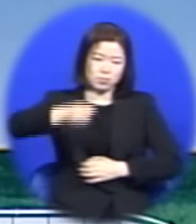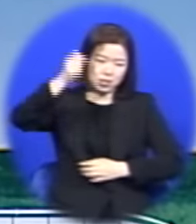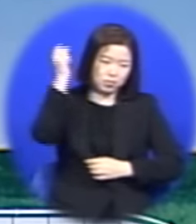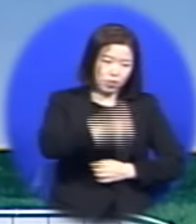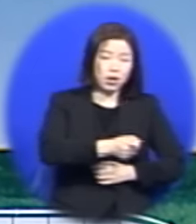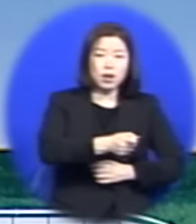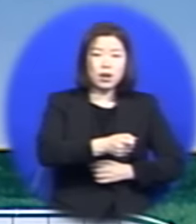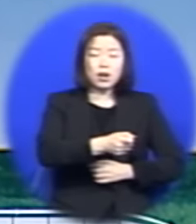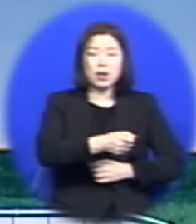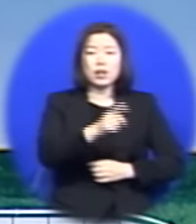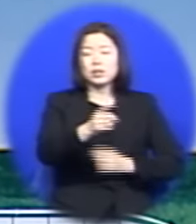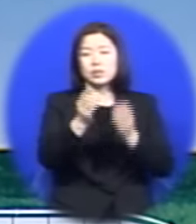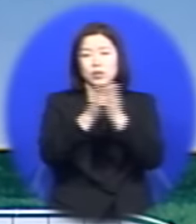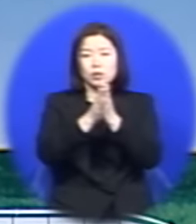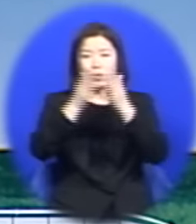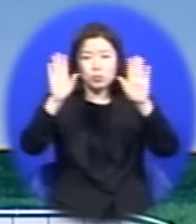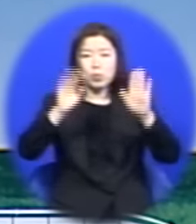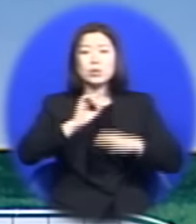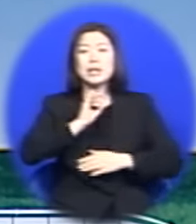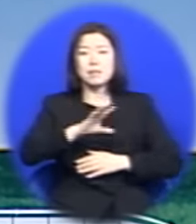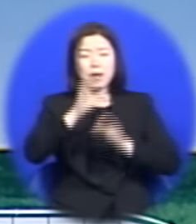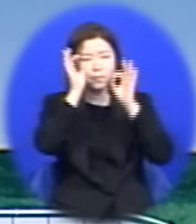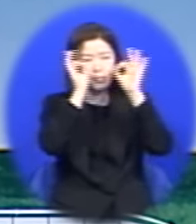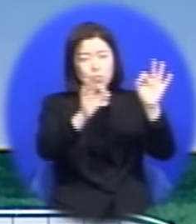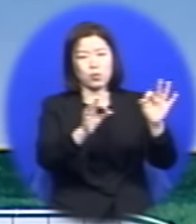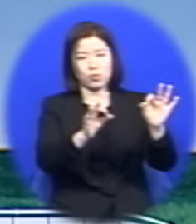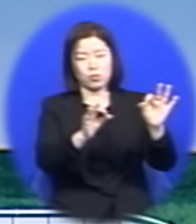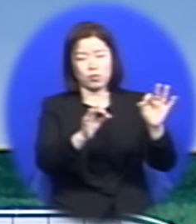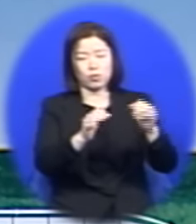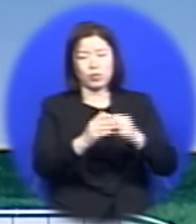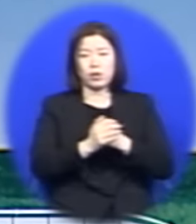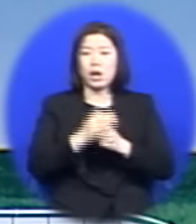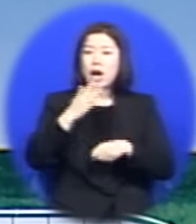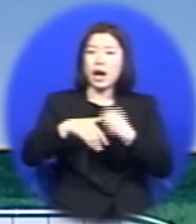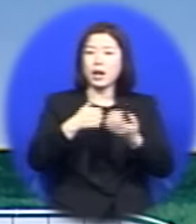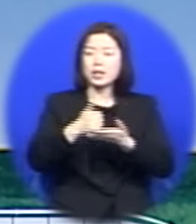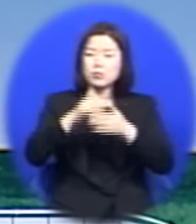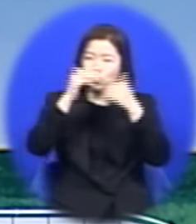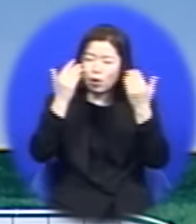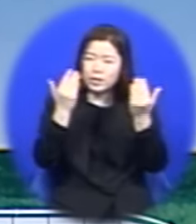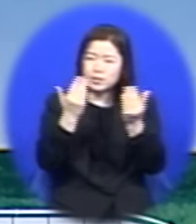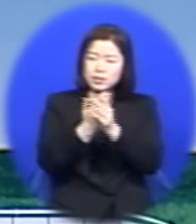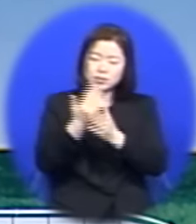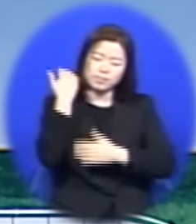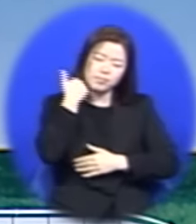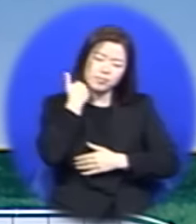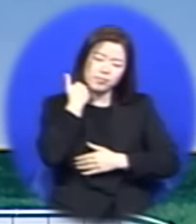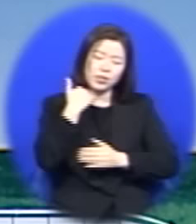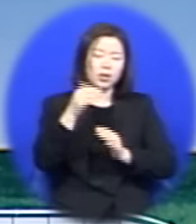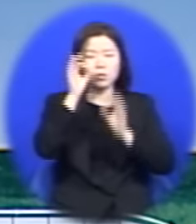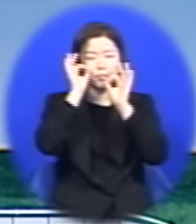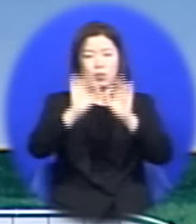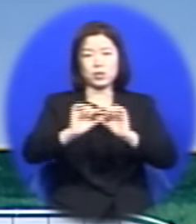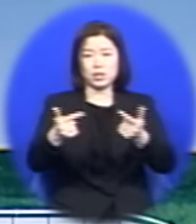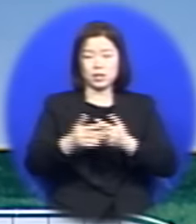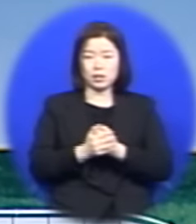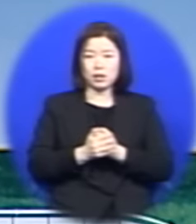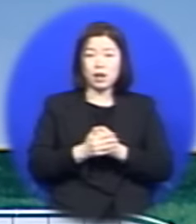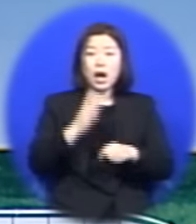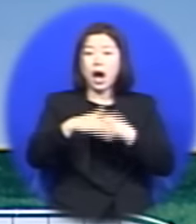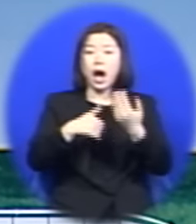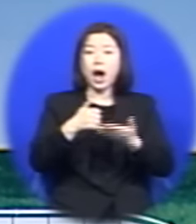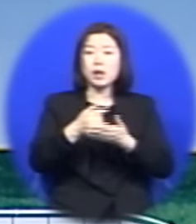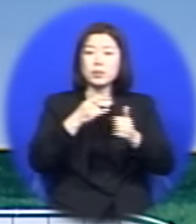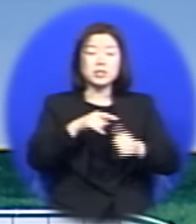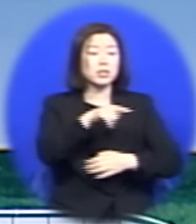내리치는 모세밖에는 이스라엘 백성들이 보이는 게 없었을 거예요. 하나님은 완전히 가리워졌습니다. 하나님께서 그